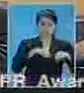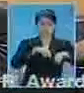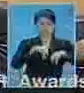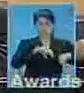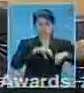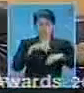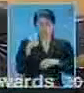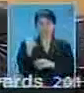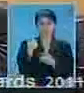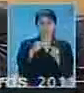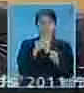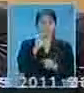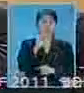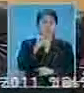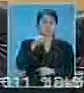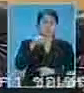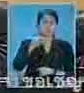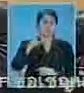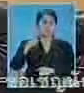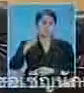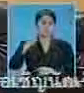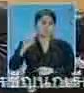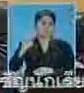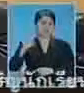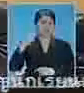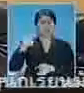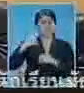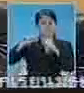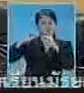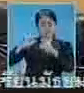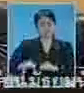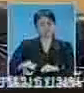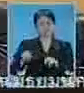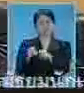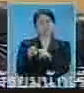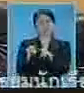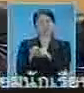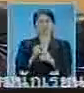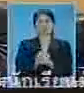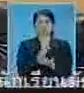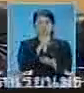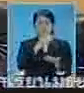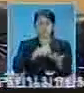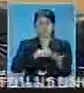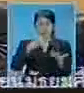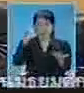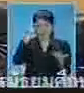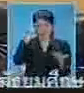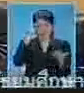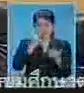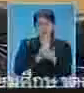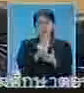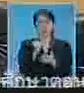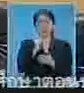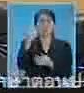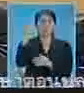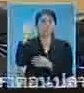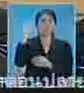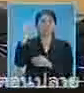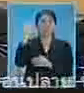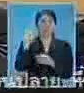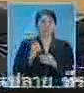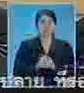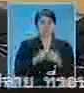ค่ 8.68% ลดลงทุกปีครับถ้าท่านอยากทราบนะครับว่าแล้วในอดีตส